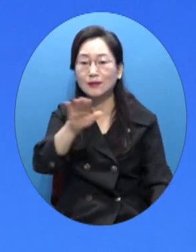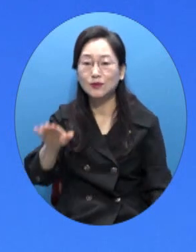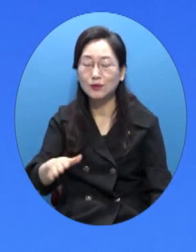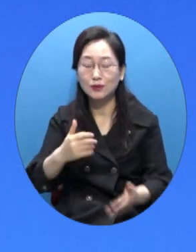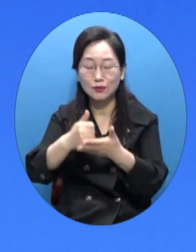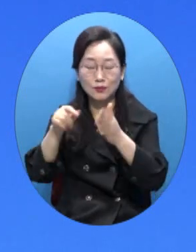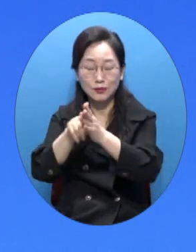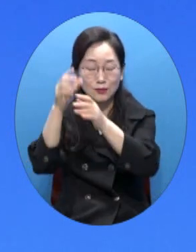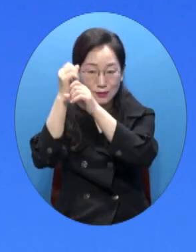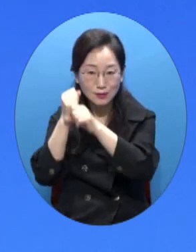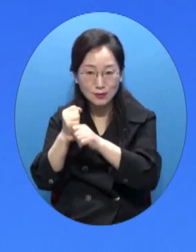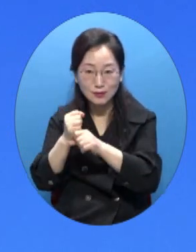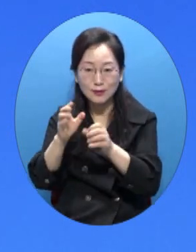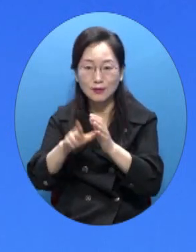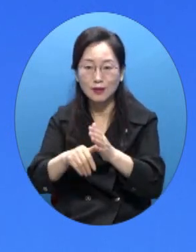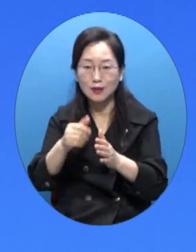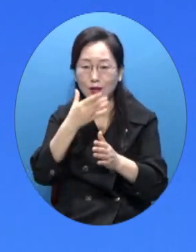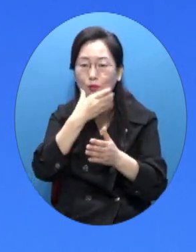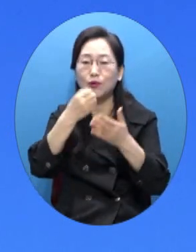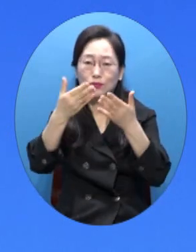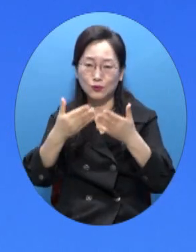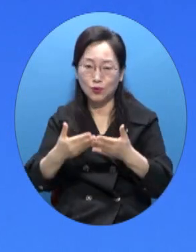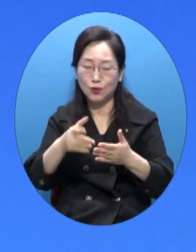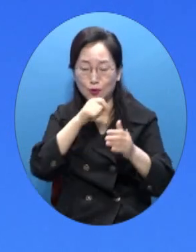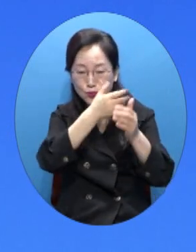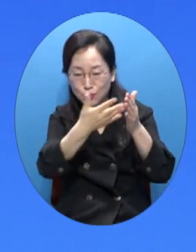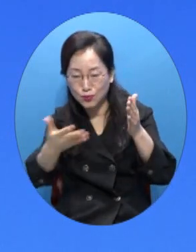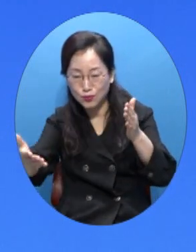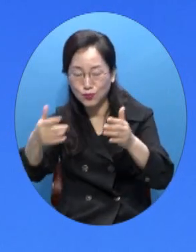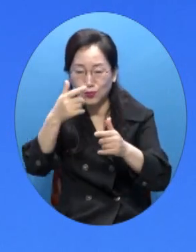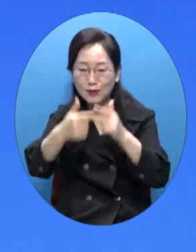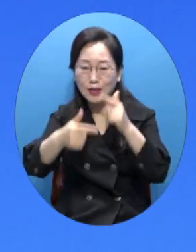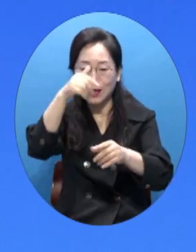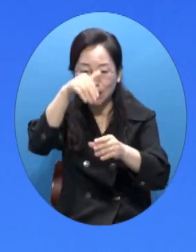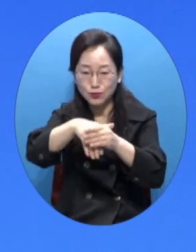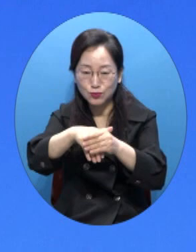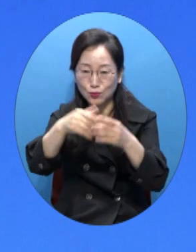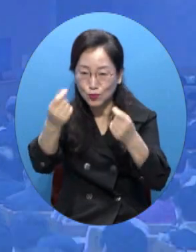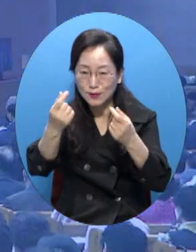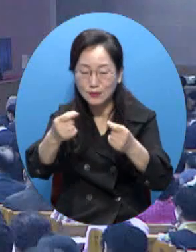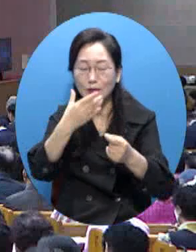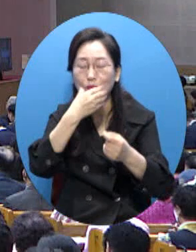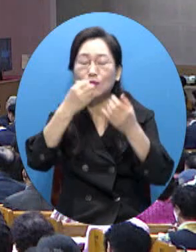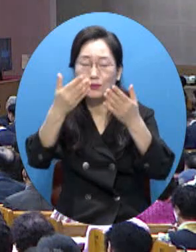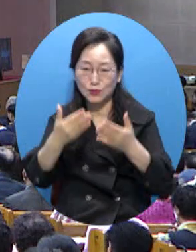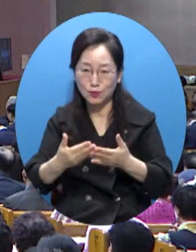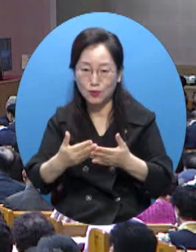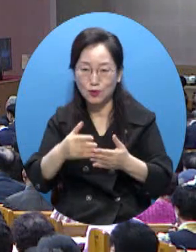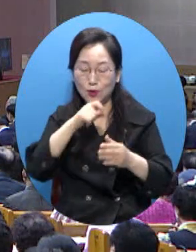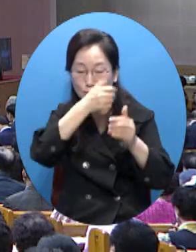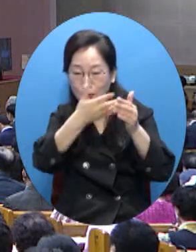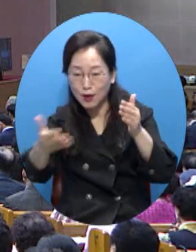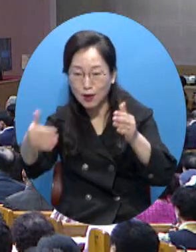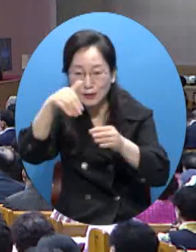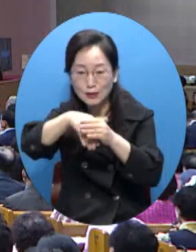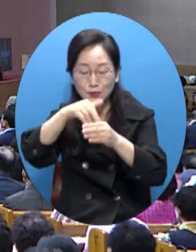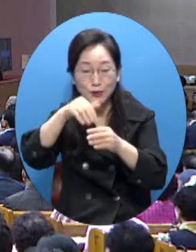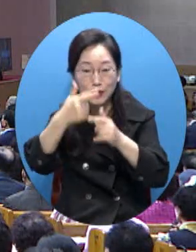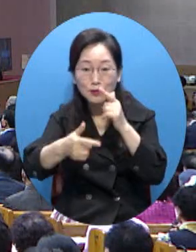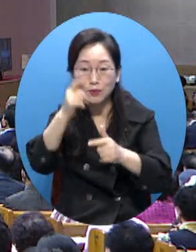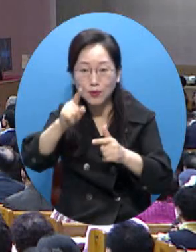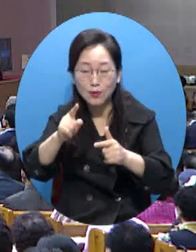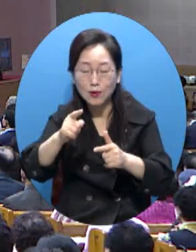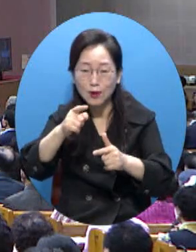믿고 의지하면 주님께서 우리에게 복을 주셔서 물가에 심기운 나무에 복을 주시는 것입니다. 물가에 심기운 나무는 가뭄이 다가와도